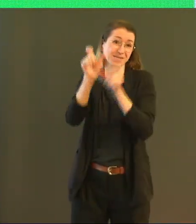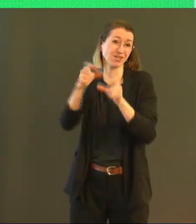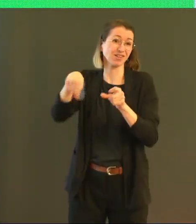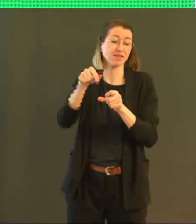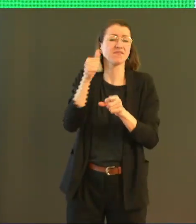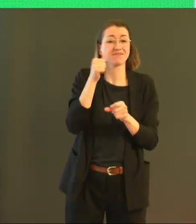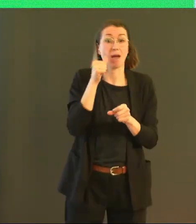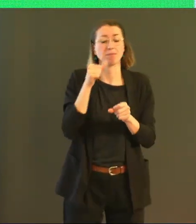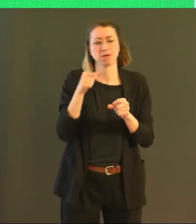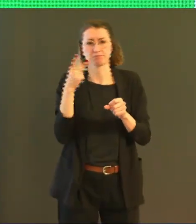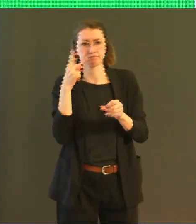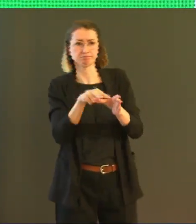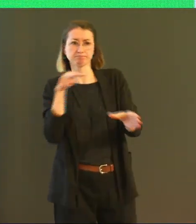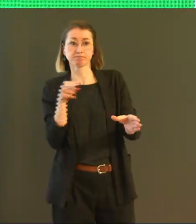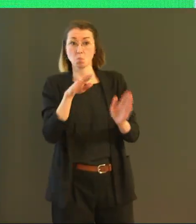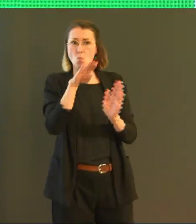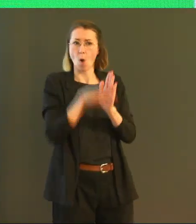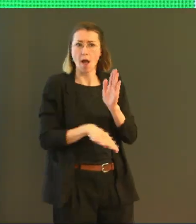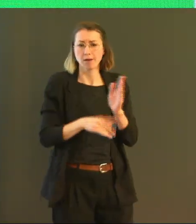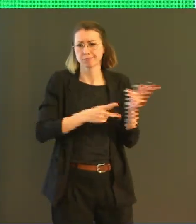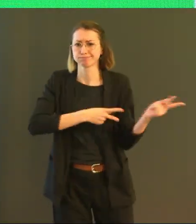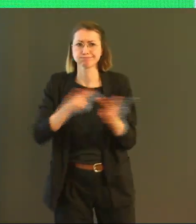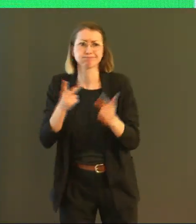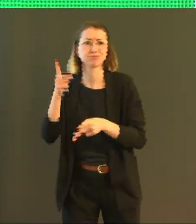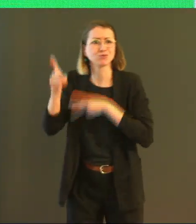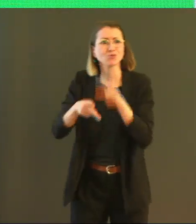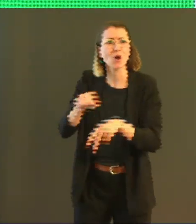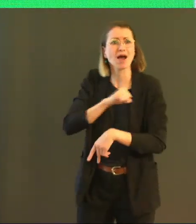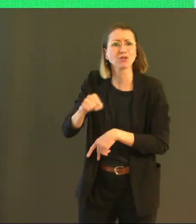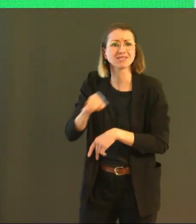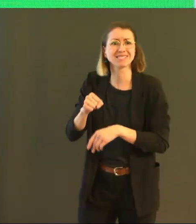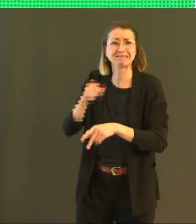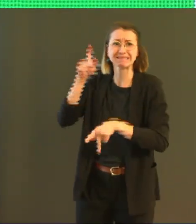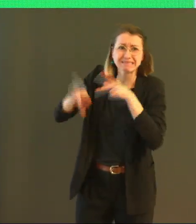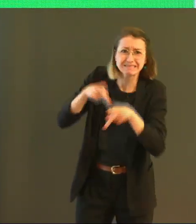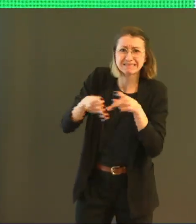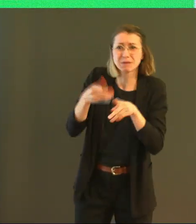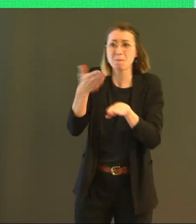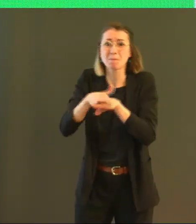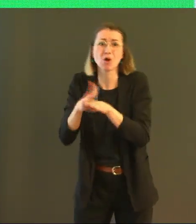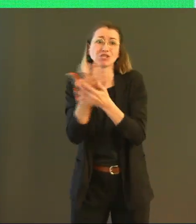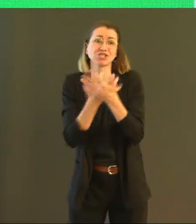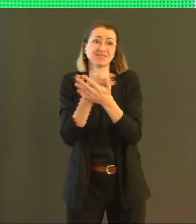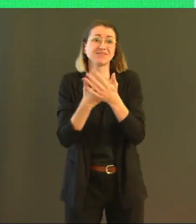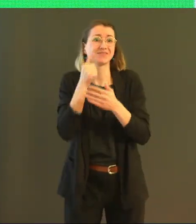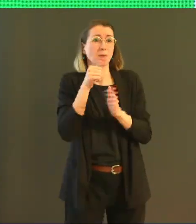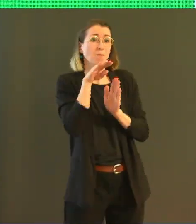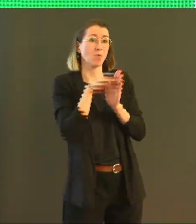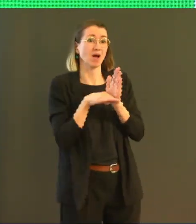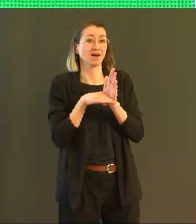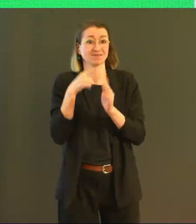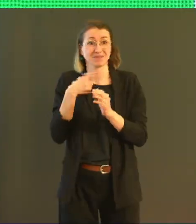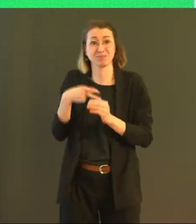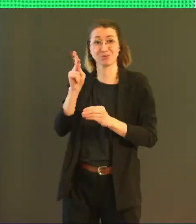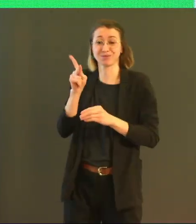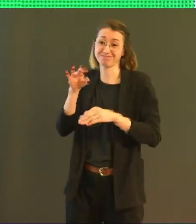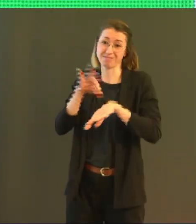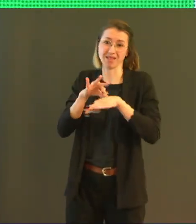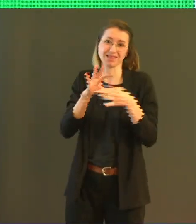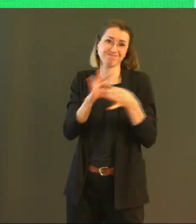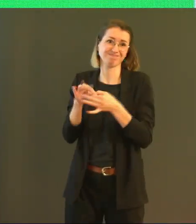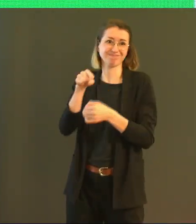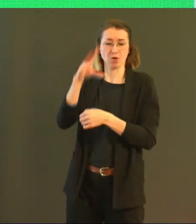et malheureusement la mortalité chez les hommes dont la pathologie touche des hommes de manière plus importante quant à leur